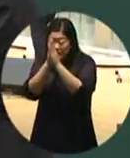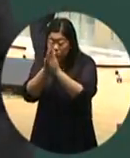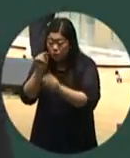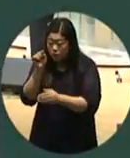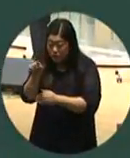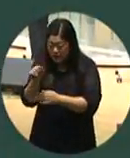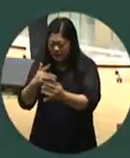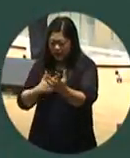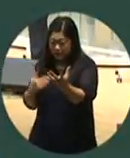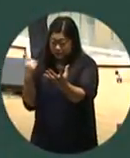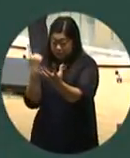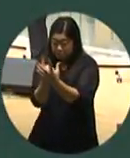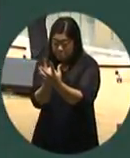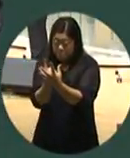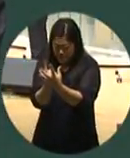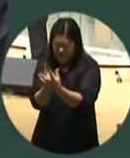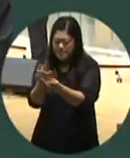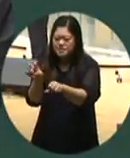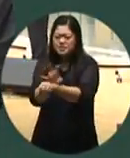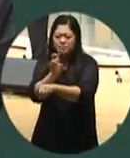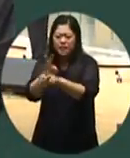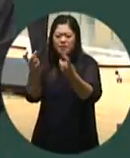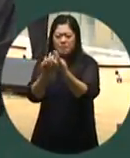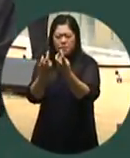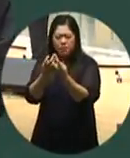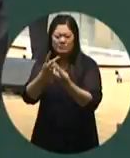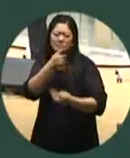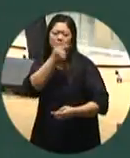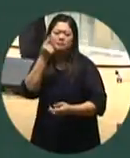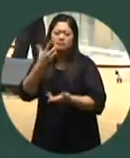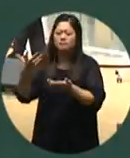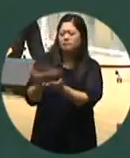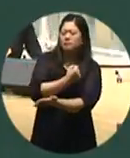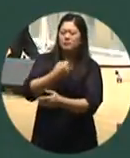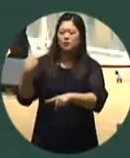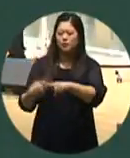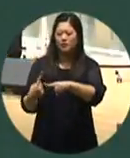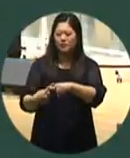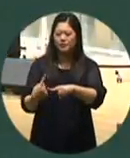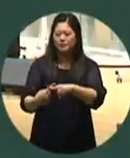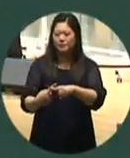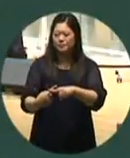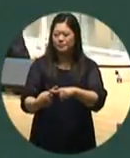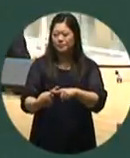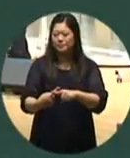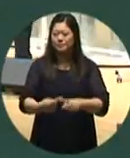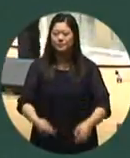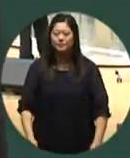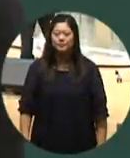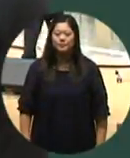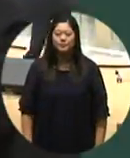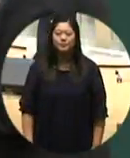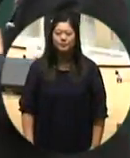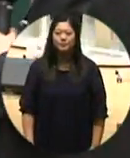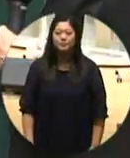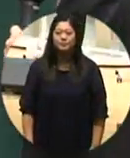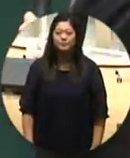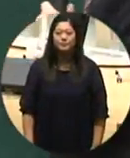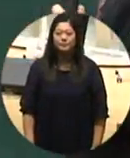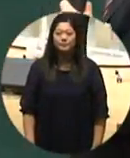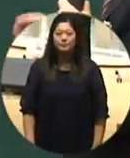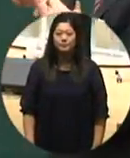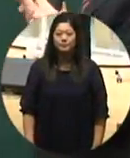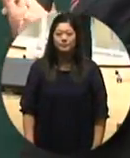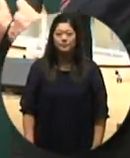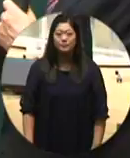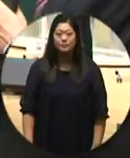따라가면 24 올인의 방법이 이루어지는 겁니다. If you can follow that very important flow of prayer, then you're going all in. 이건